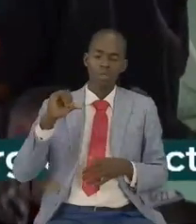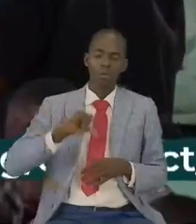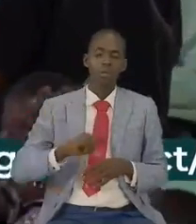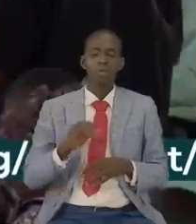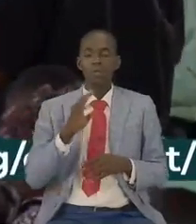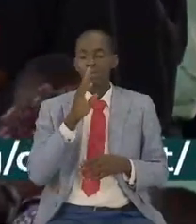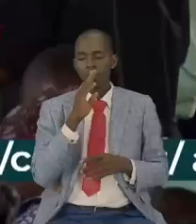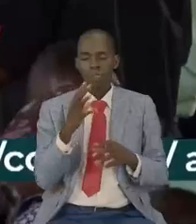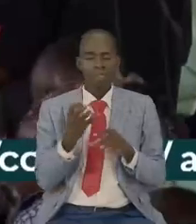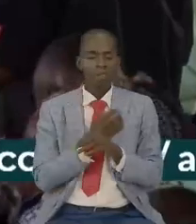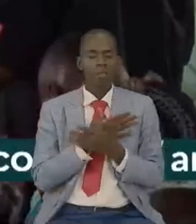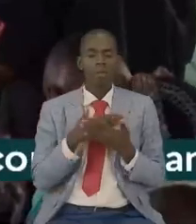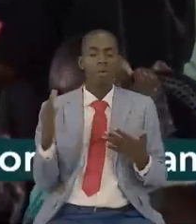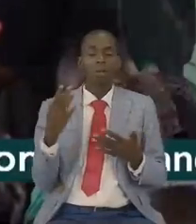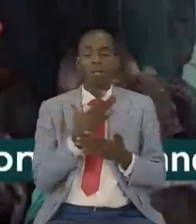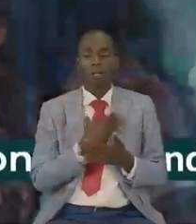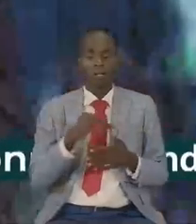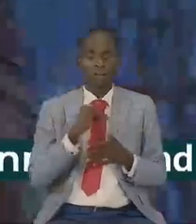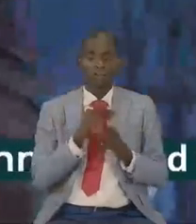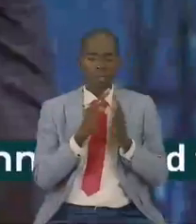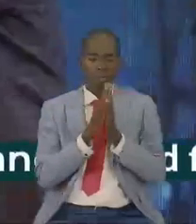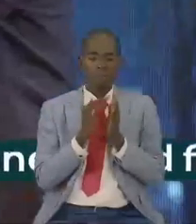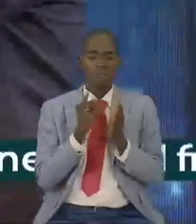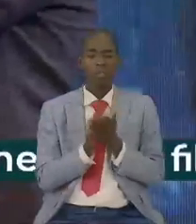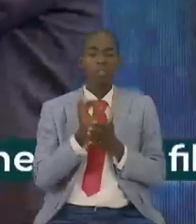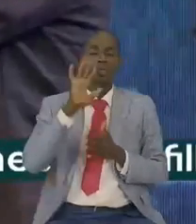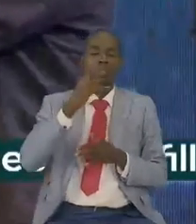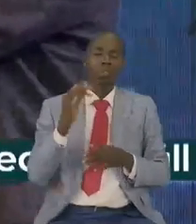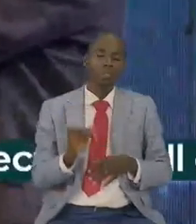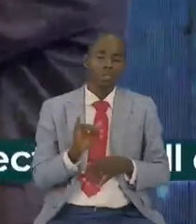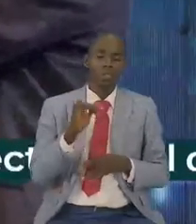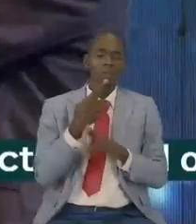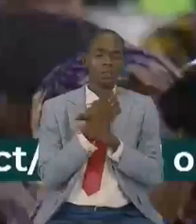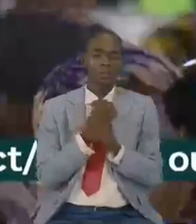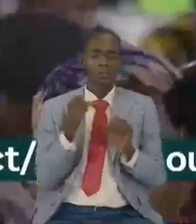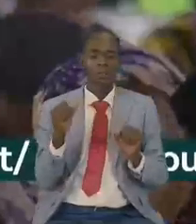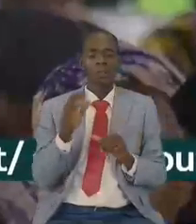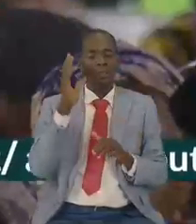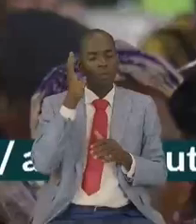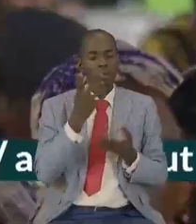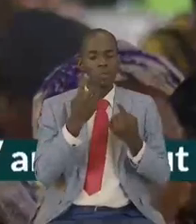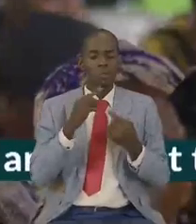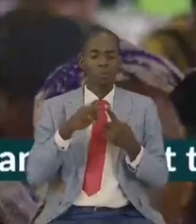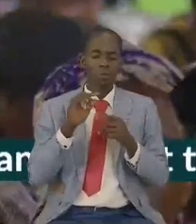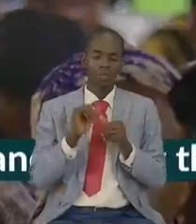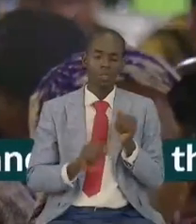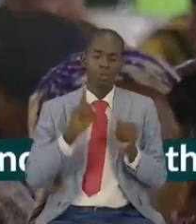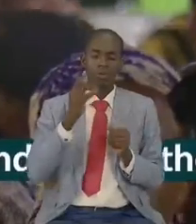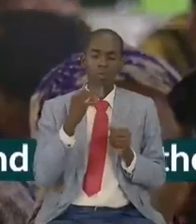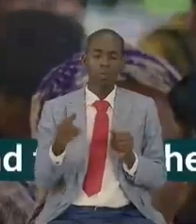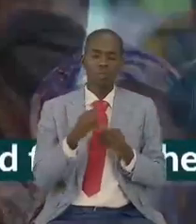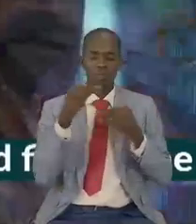soit ôtée. Et je prie. Que la rédemption éternelle parvienne à tout le monde